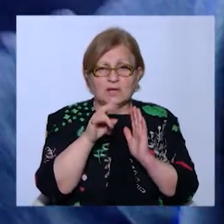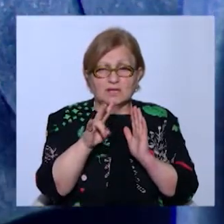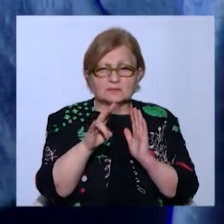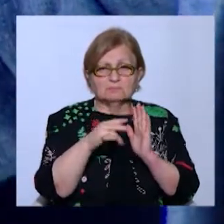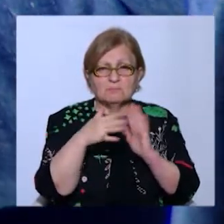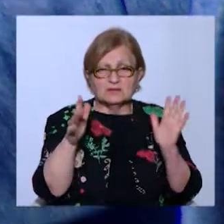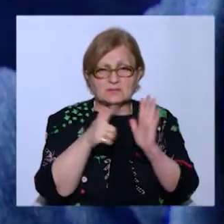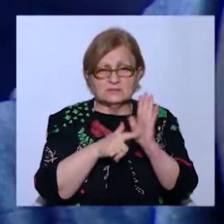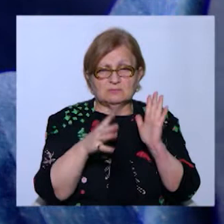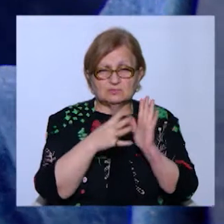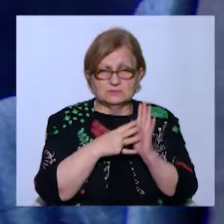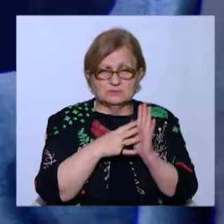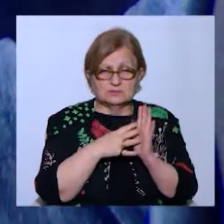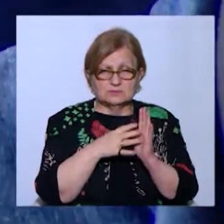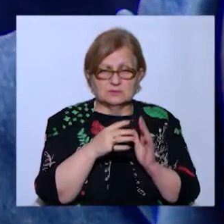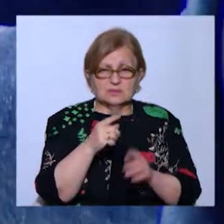მეტია